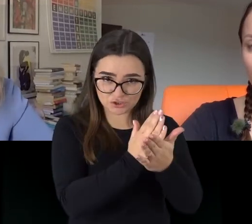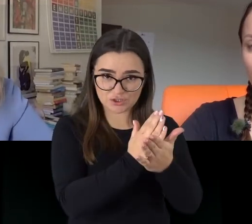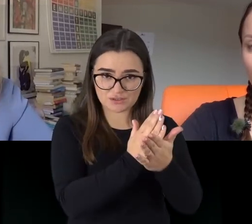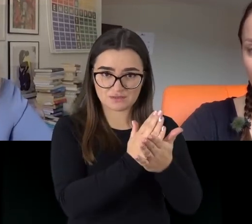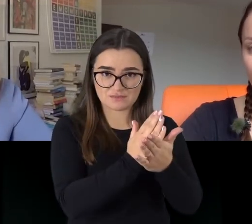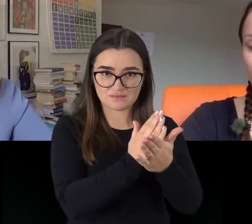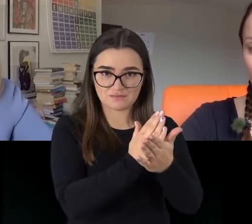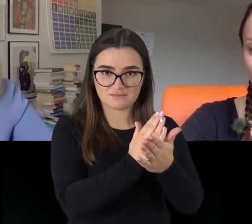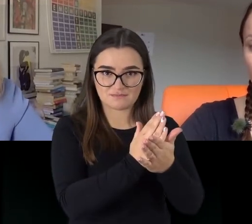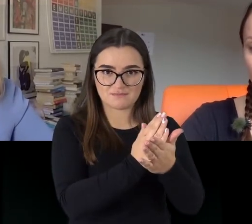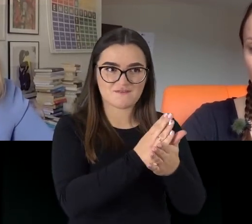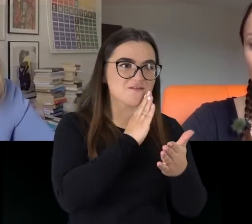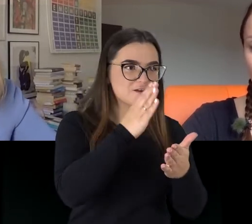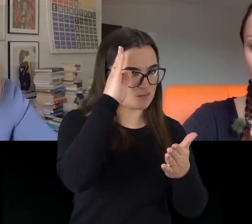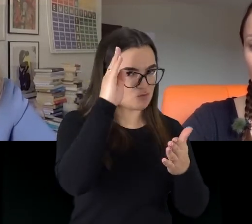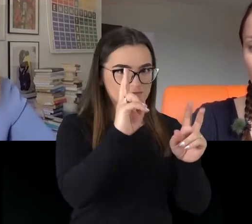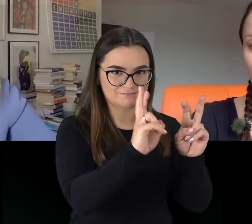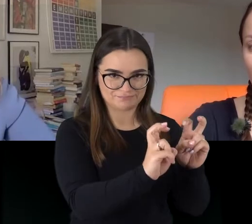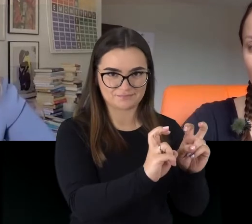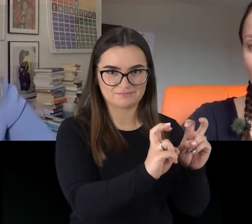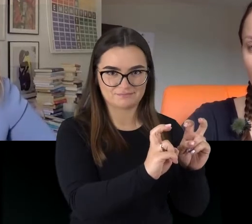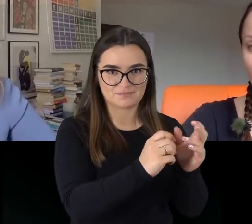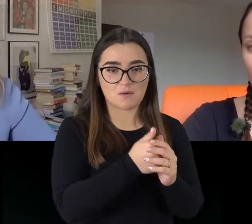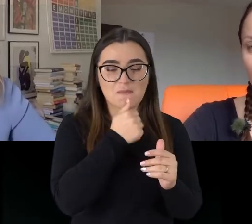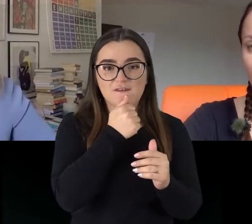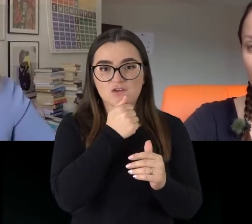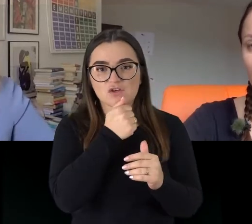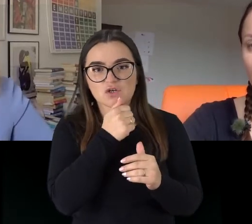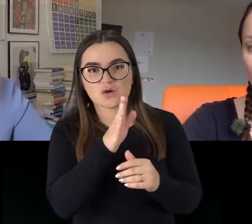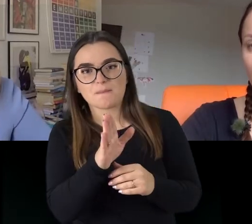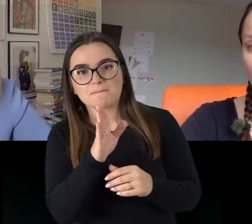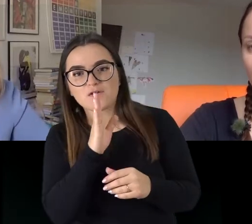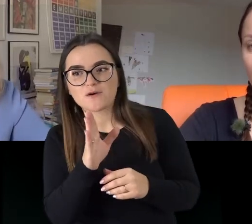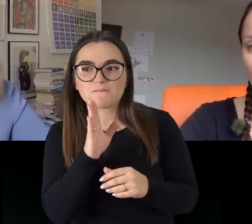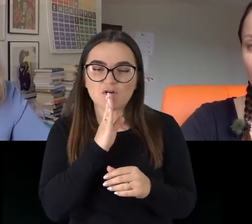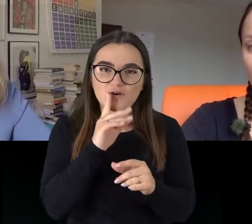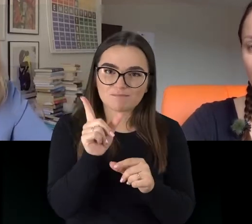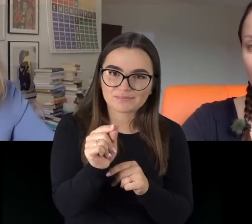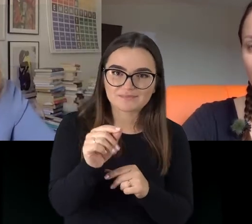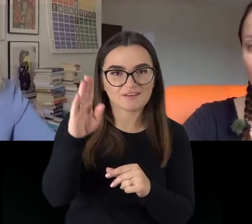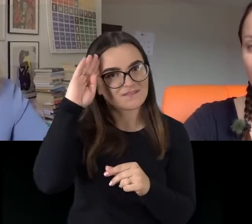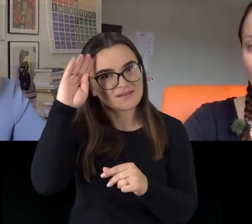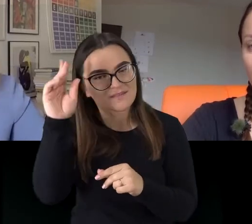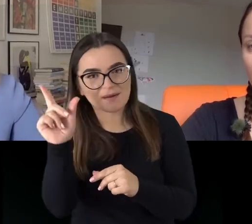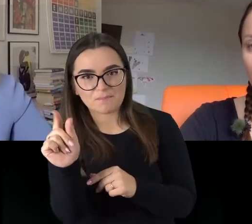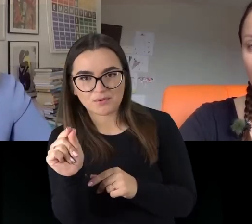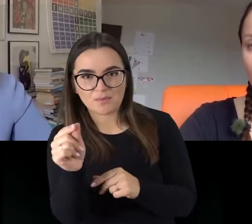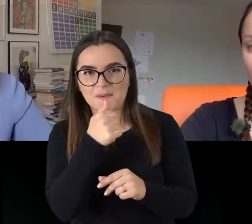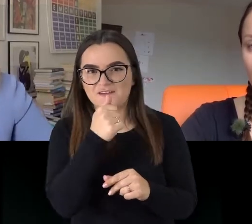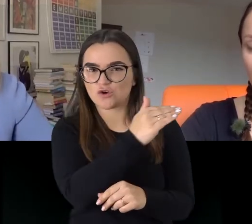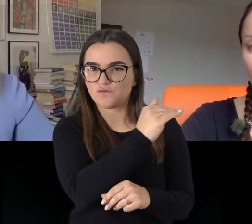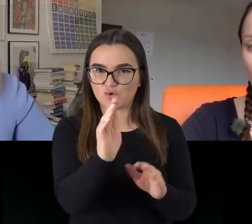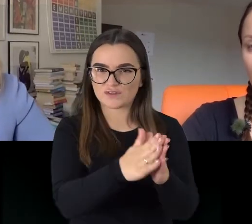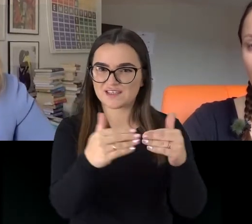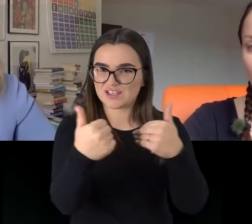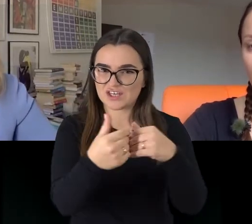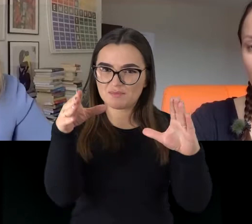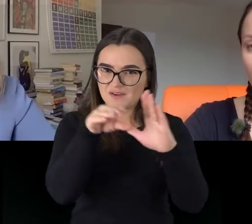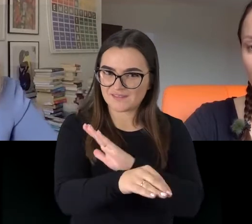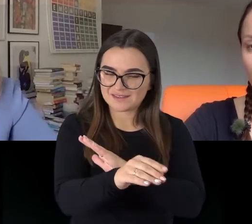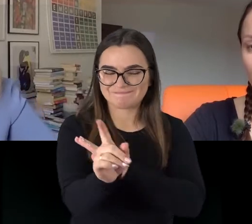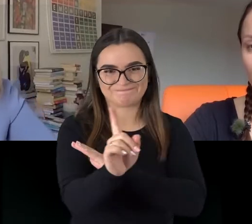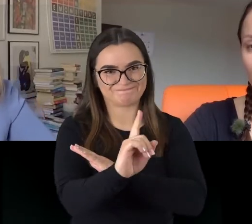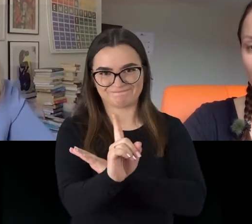pavyzdžiui, ne, homoseksualų pora, jie nebegalėtų būti šiandien vadinami funkcinė šeima tik todėl, kad nu, tiesiog yra truputėlį kitaip.